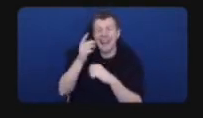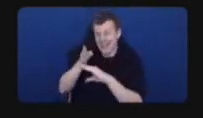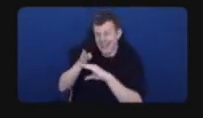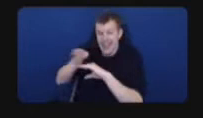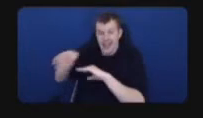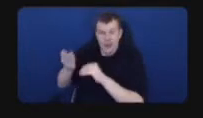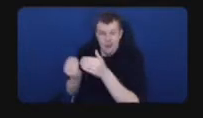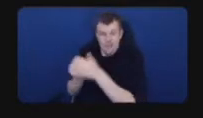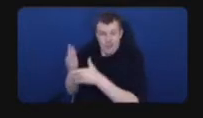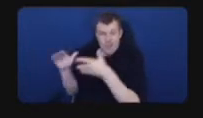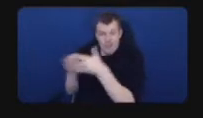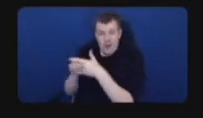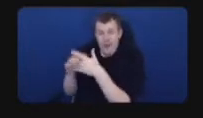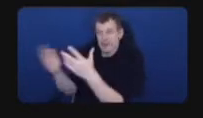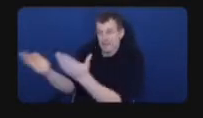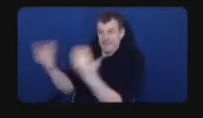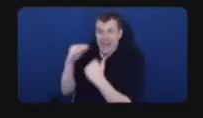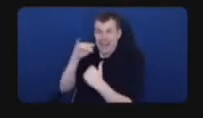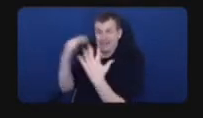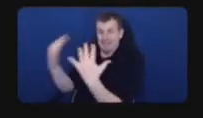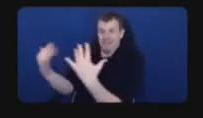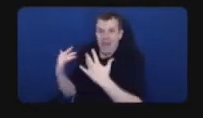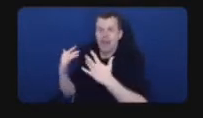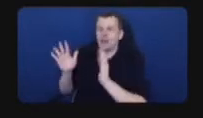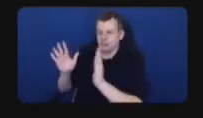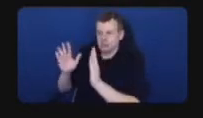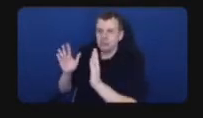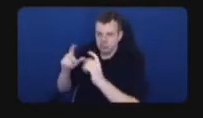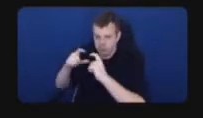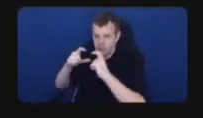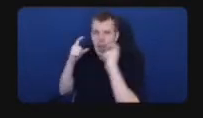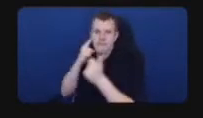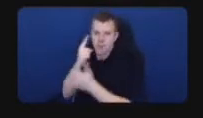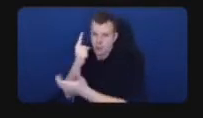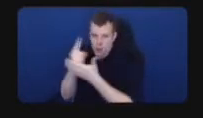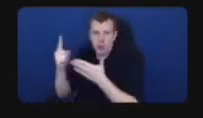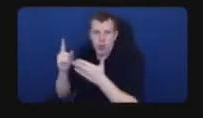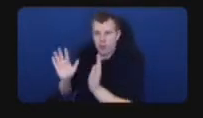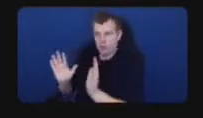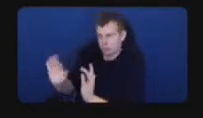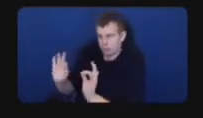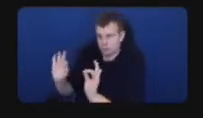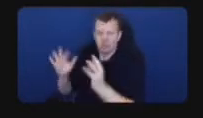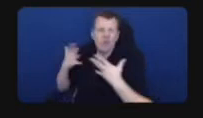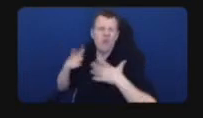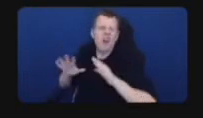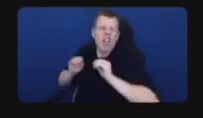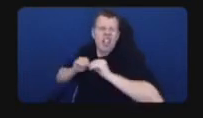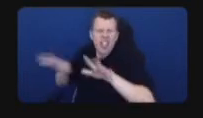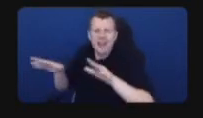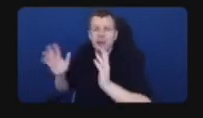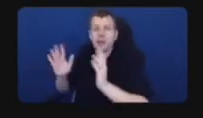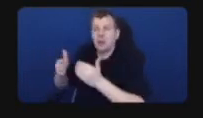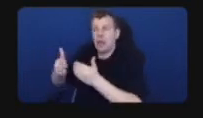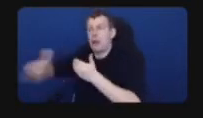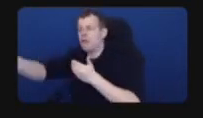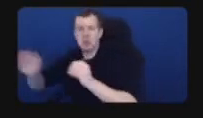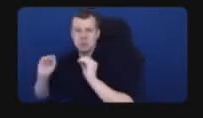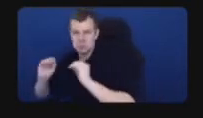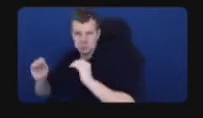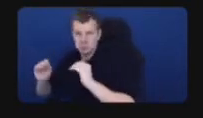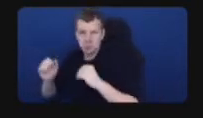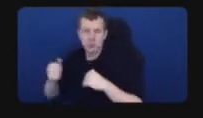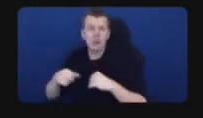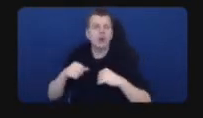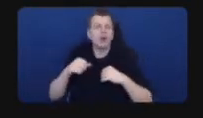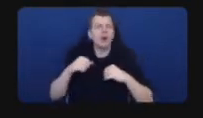3月9号开始费城的学校不再强制性要求学生戴口罩